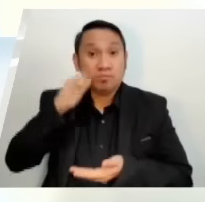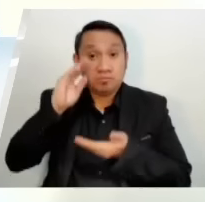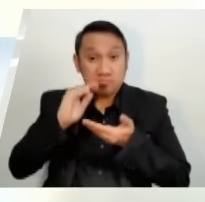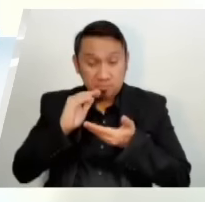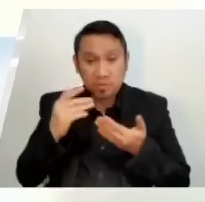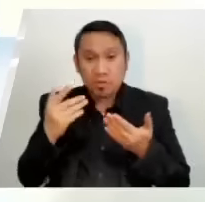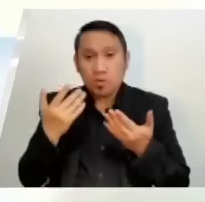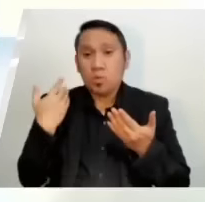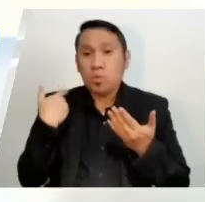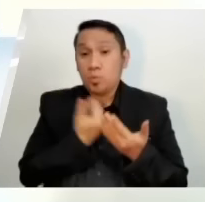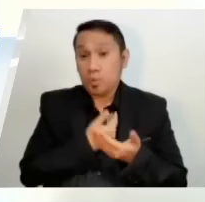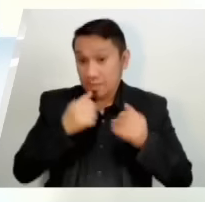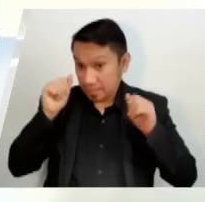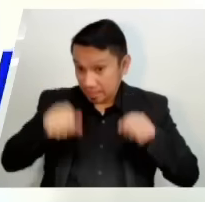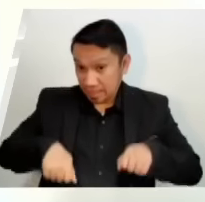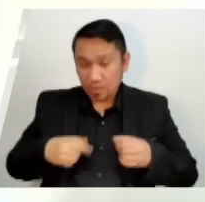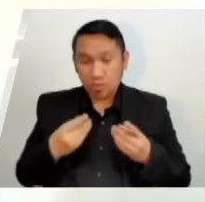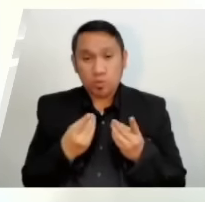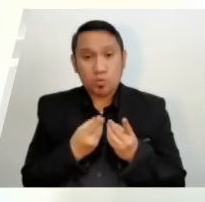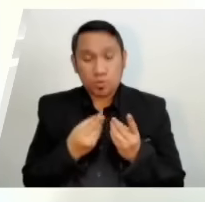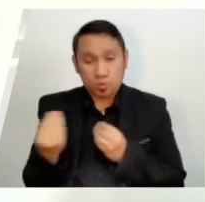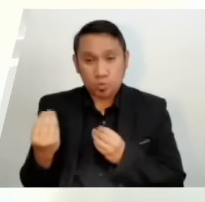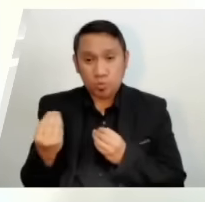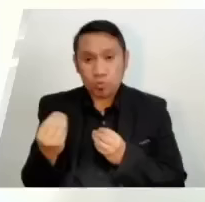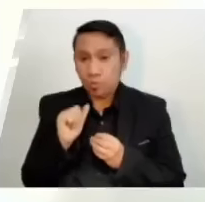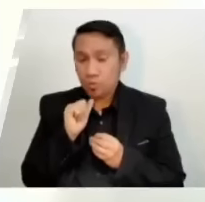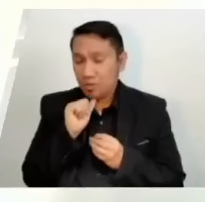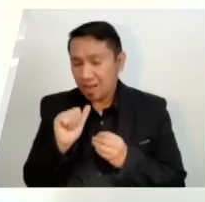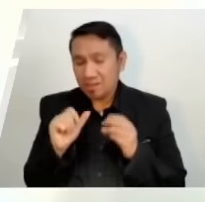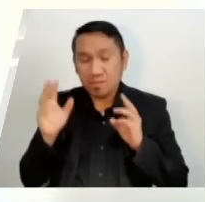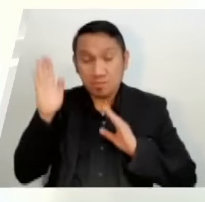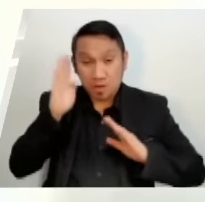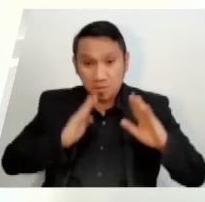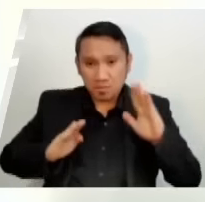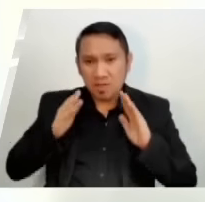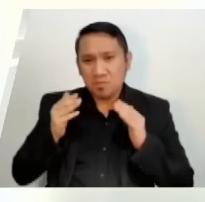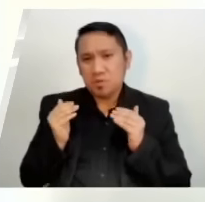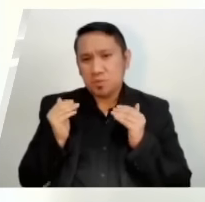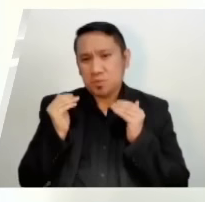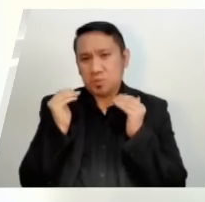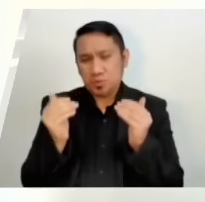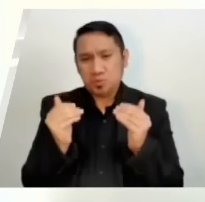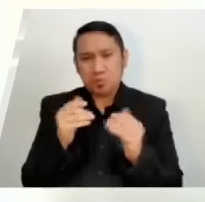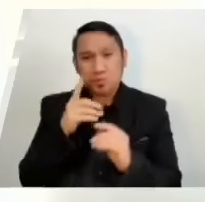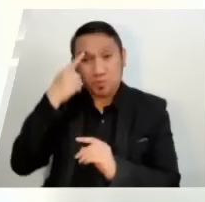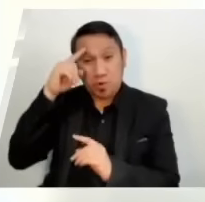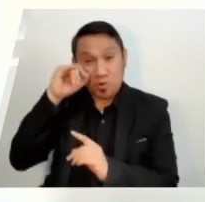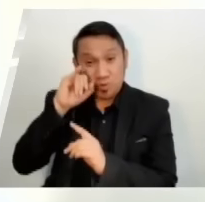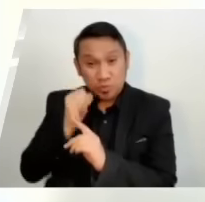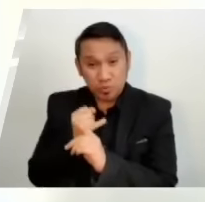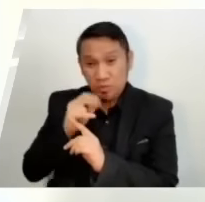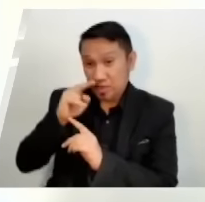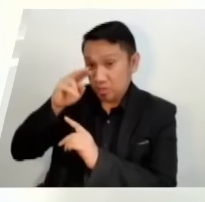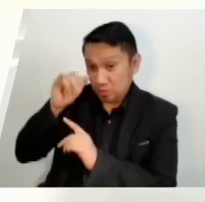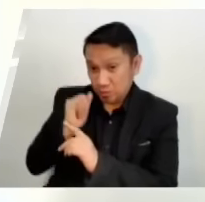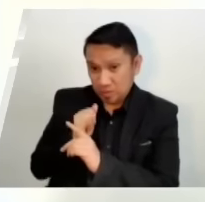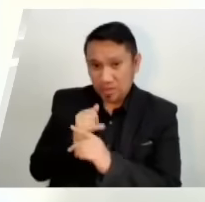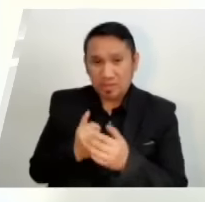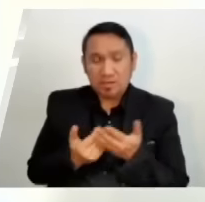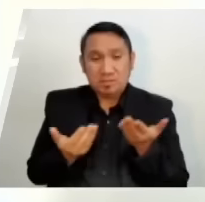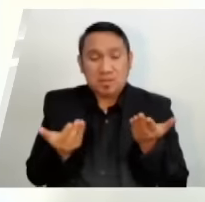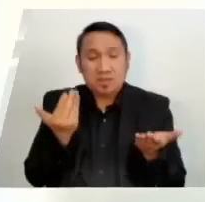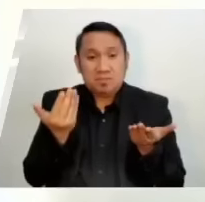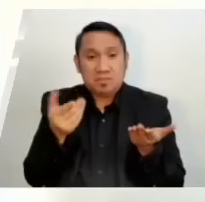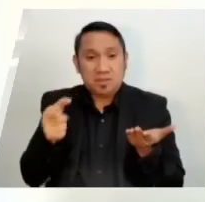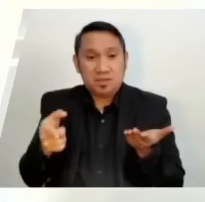para hindi tayo ma-problema moving forward sa June at sa July. But there are cases of El Niño in the past or